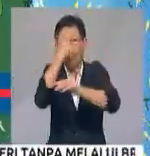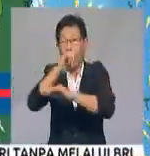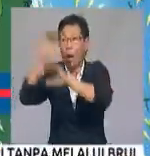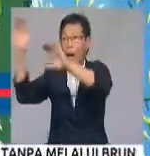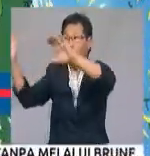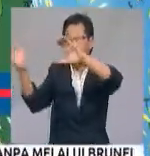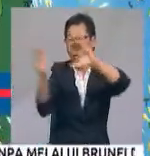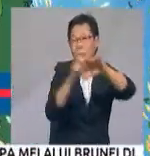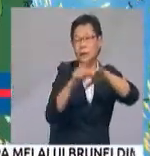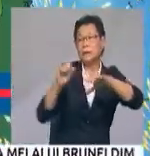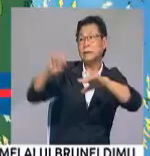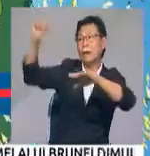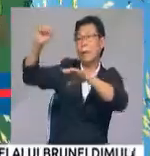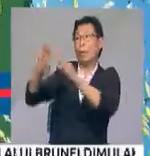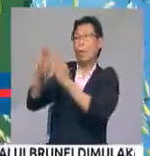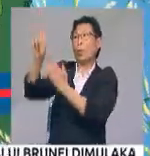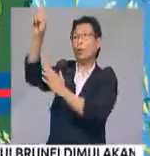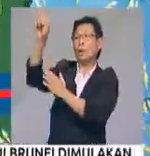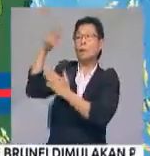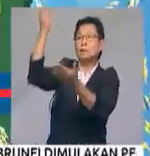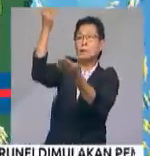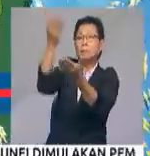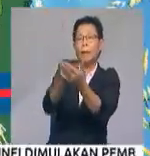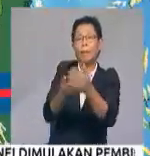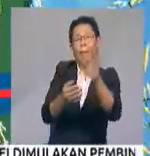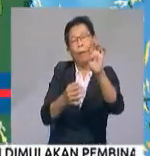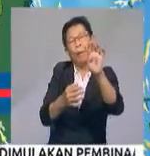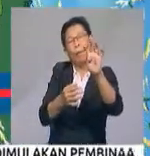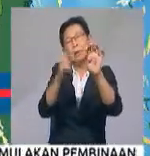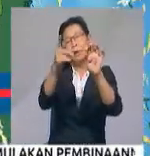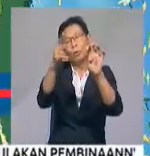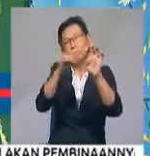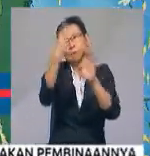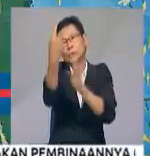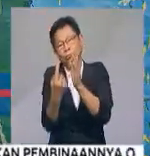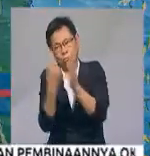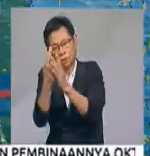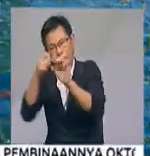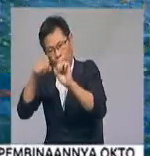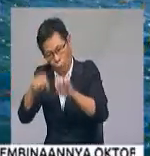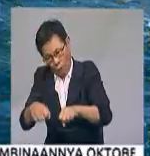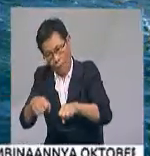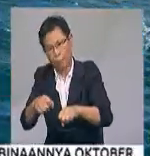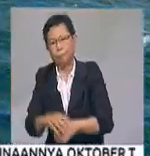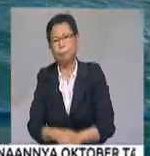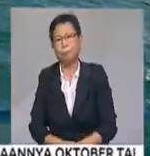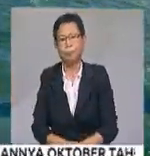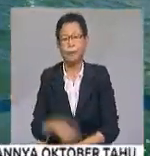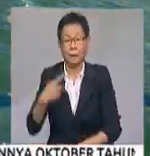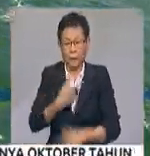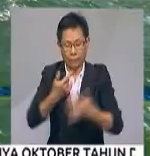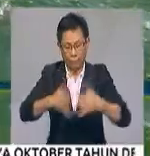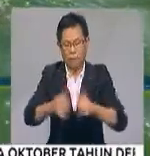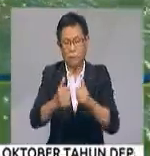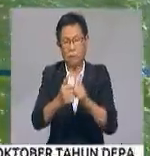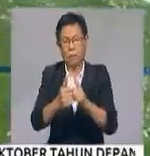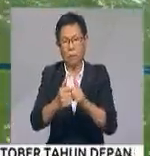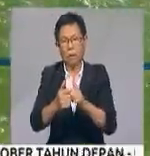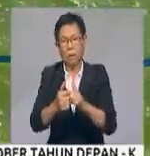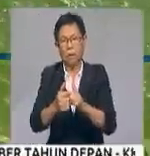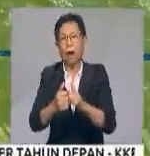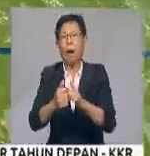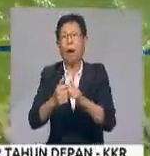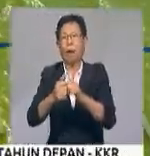angin di Sabah Utara boleh mencecah sehingga 40 km sejam. Kita masih lagi dengan lekukan